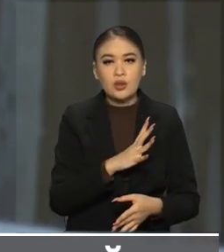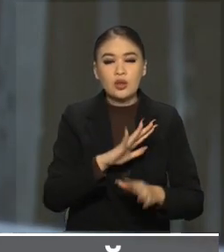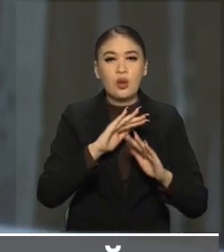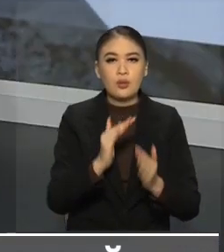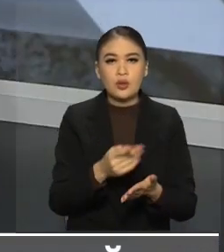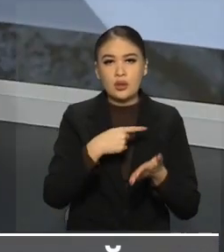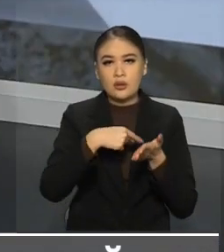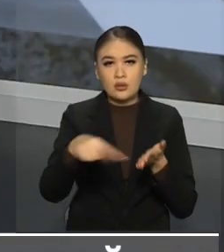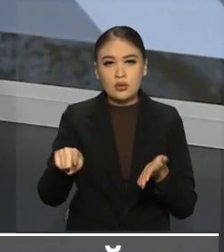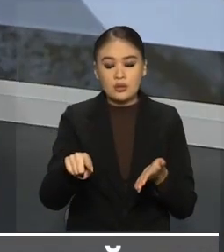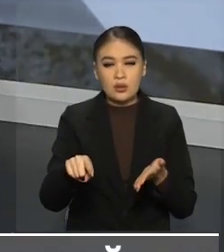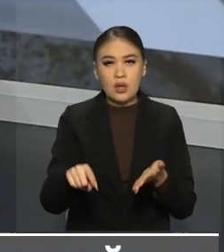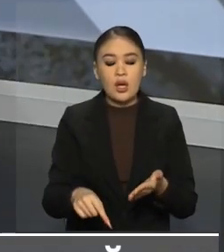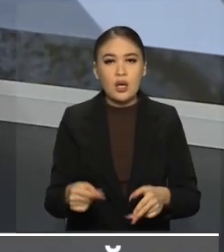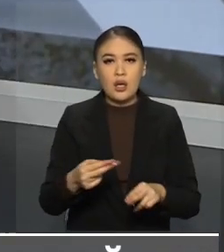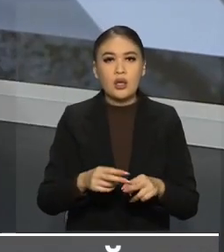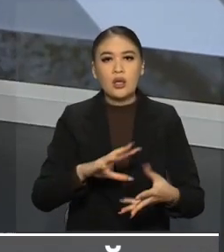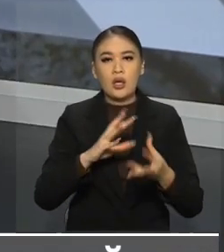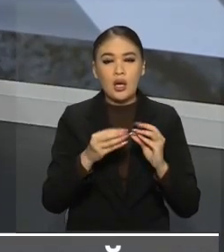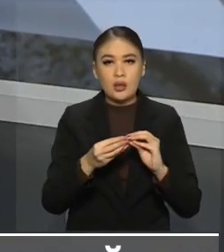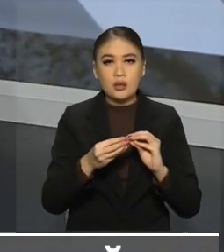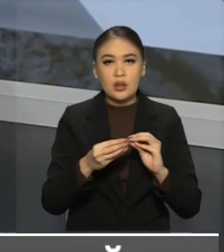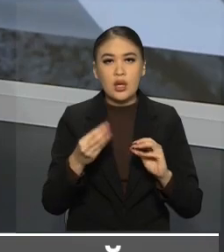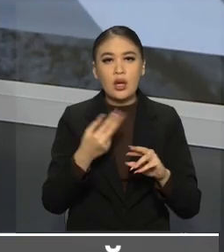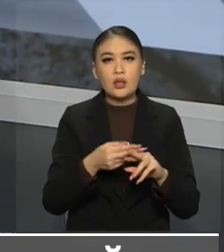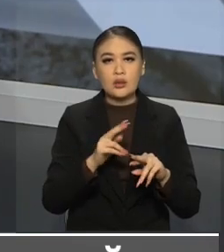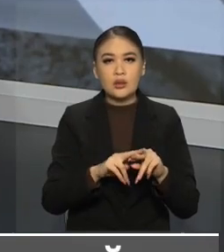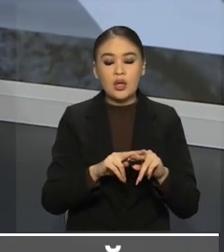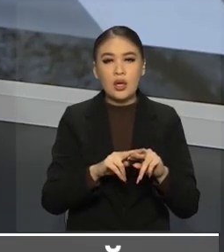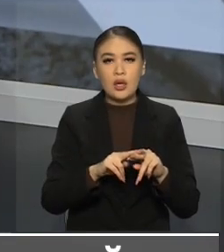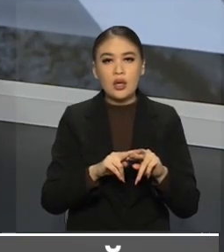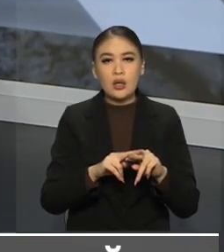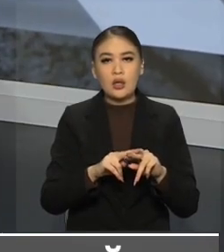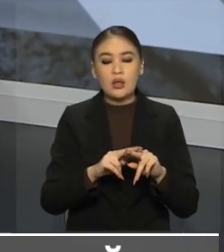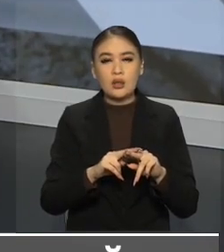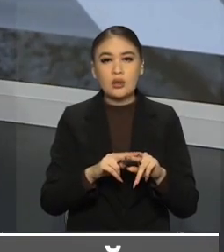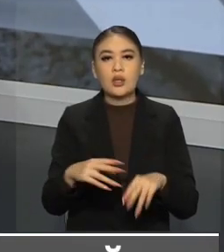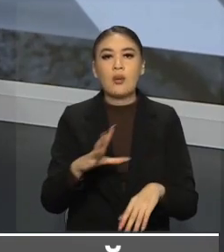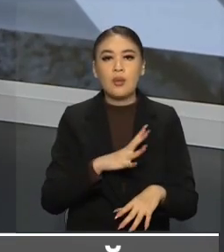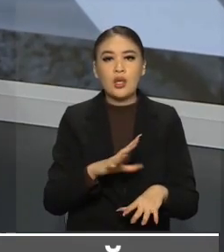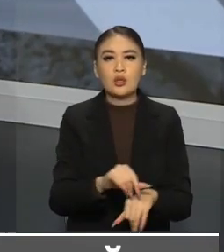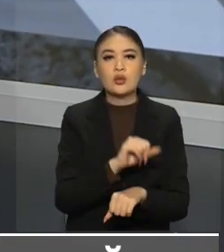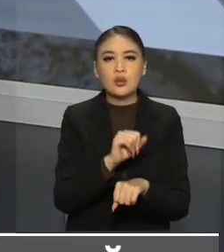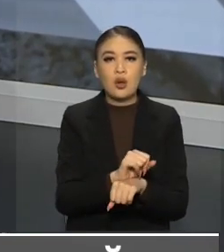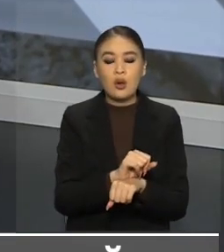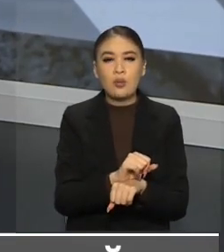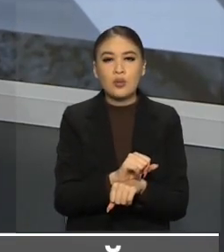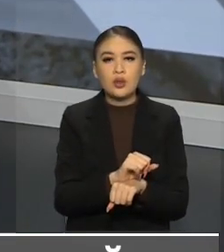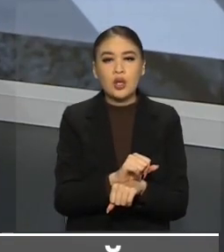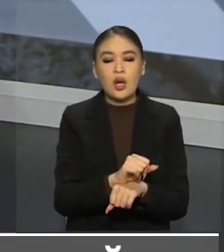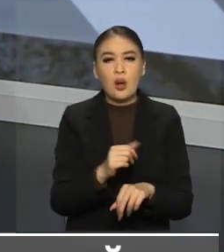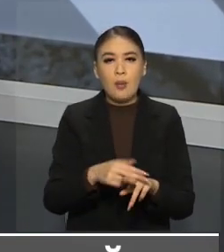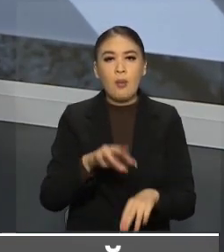сызып тастайды. Яғни шықпа жаным шықпа болып, тек қана пайда ақырындап тоқтап қалмай жұмыс істеп пайда берсе